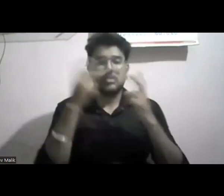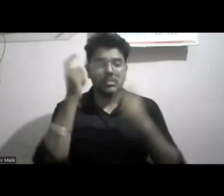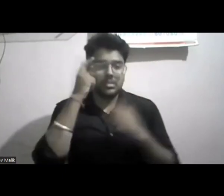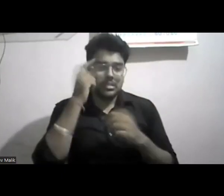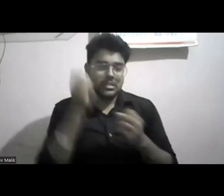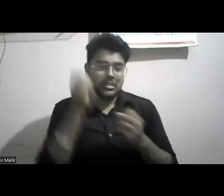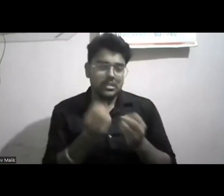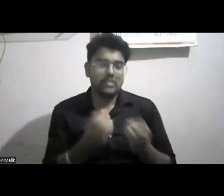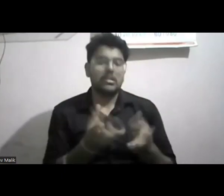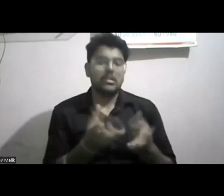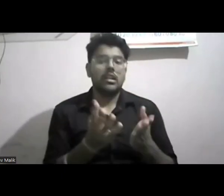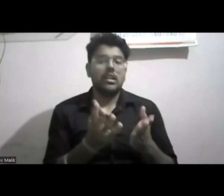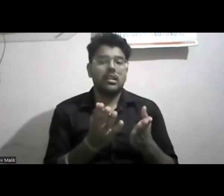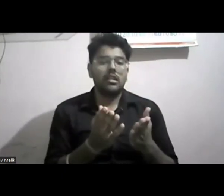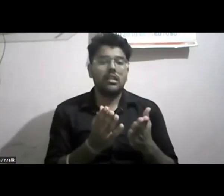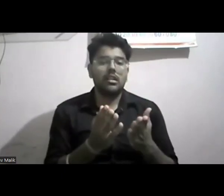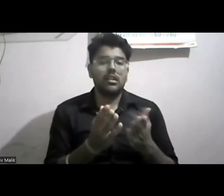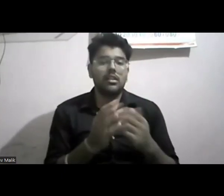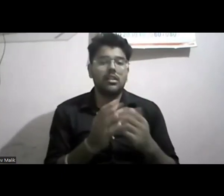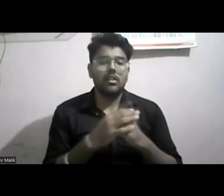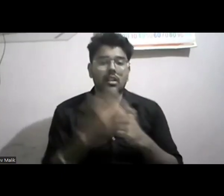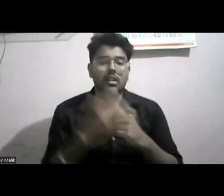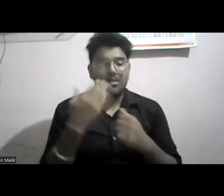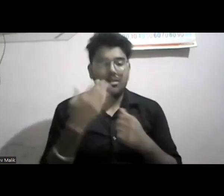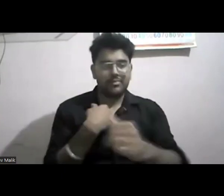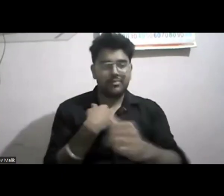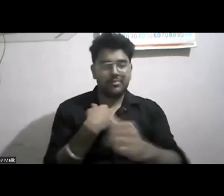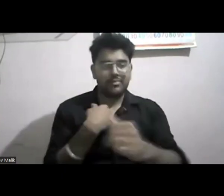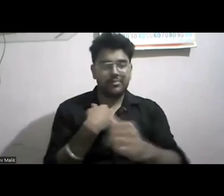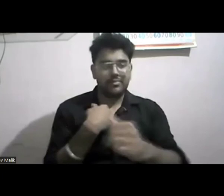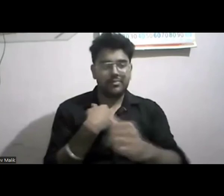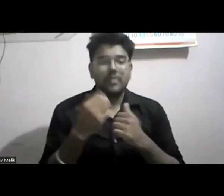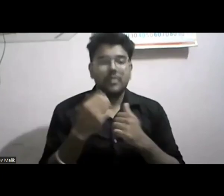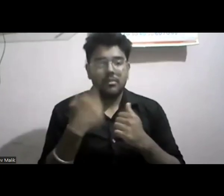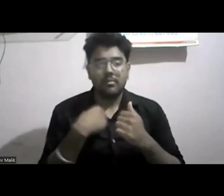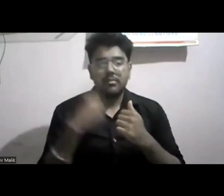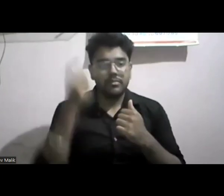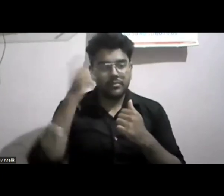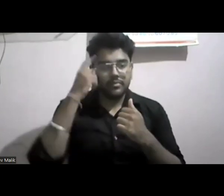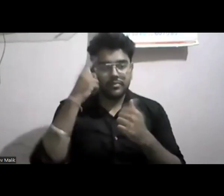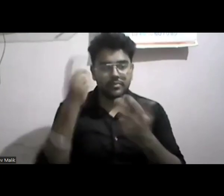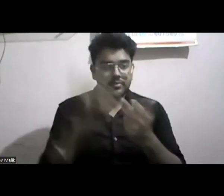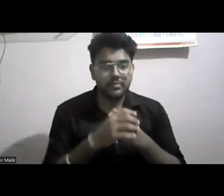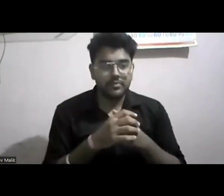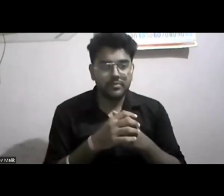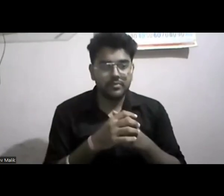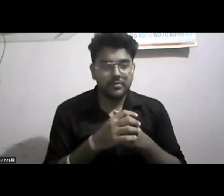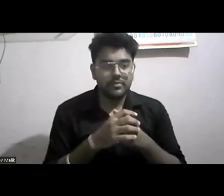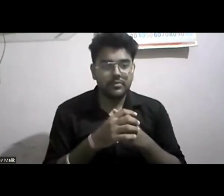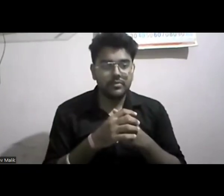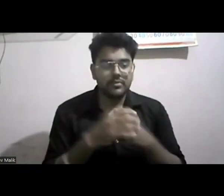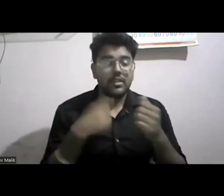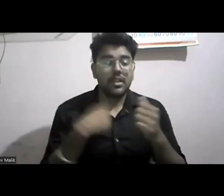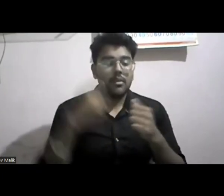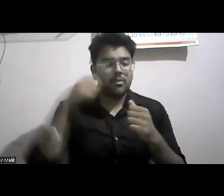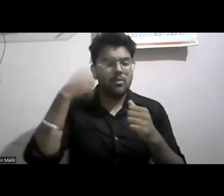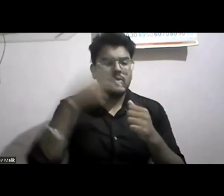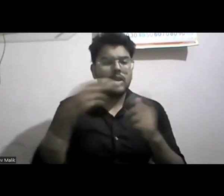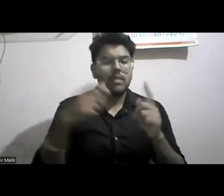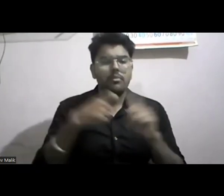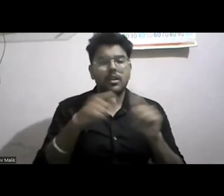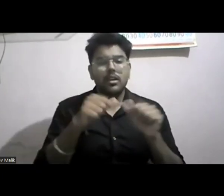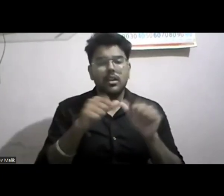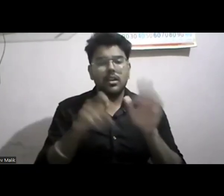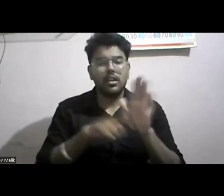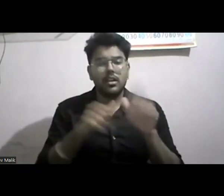करना चाहिए. When you know we, because I was the way I was thinking at about a film like Karan Arjun. It had